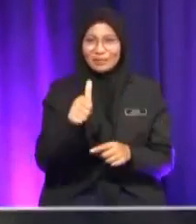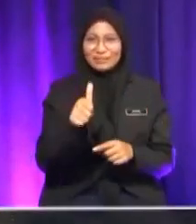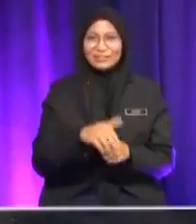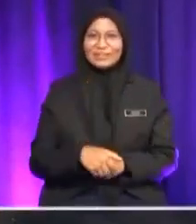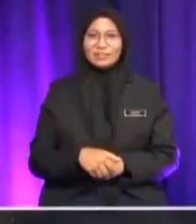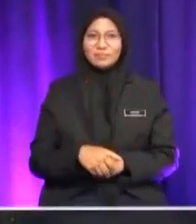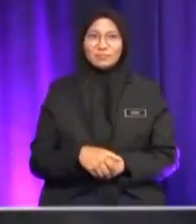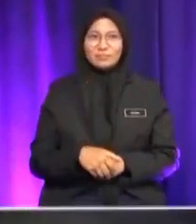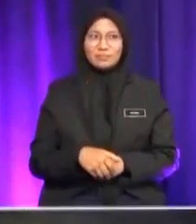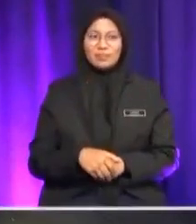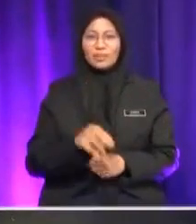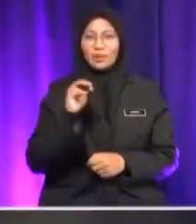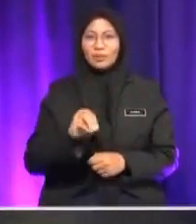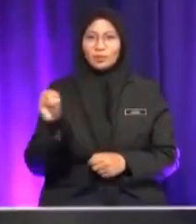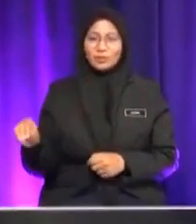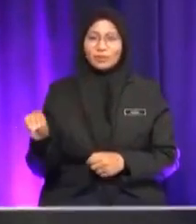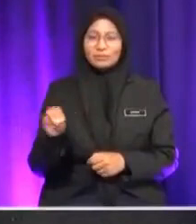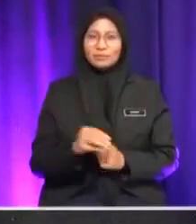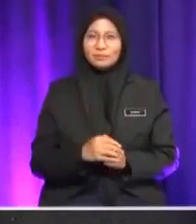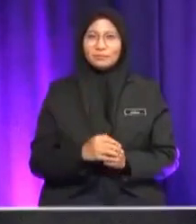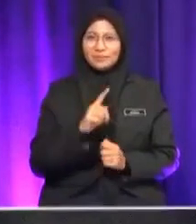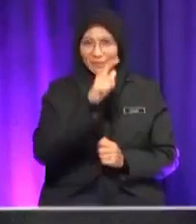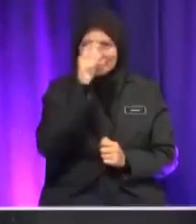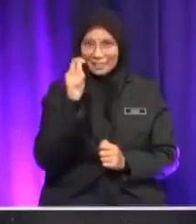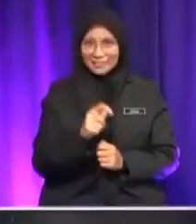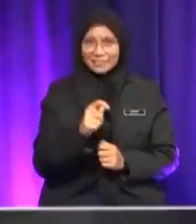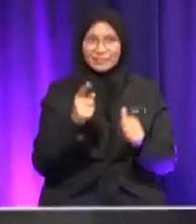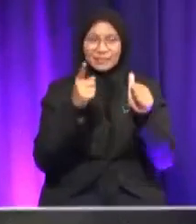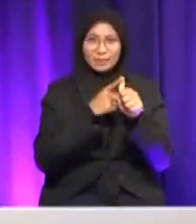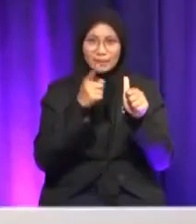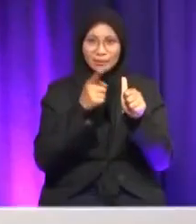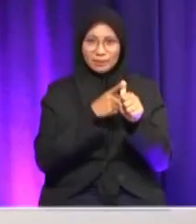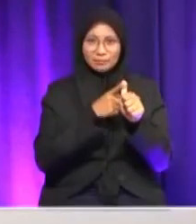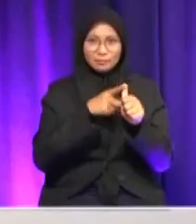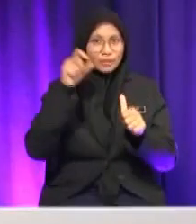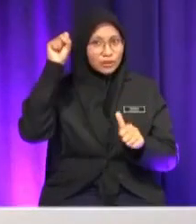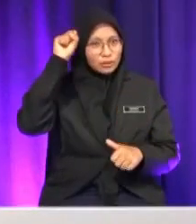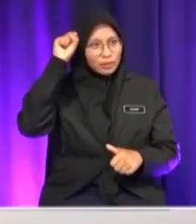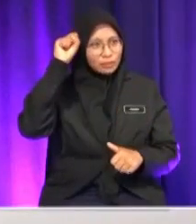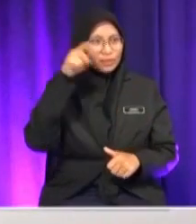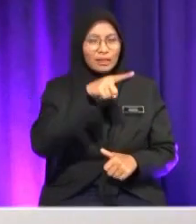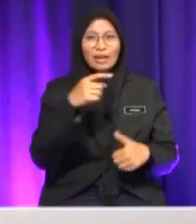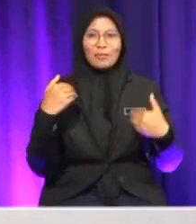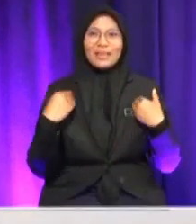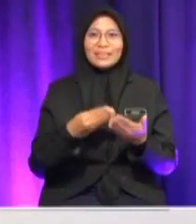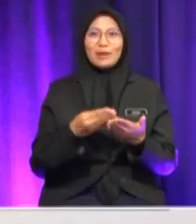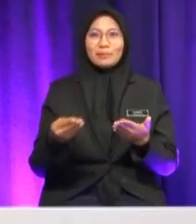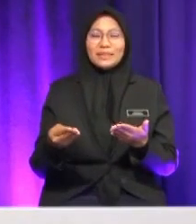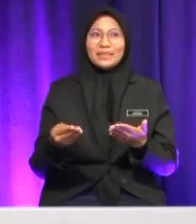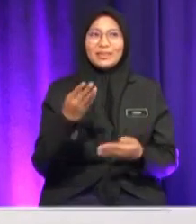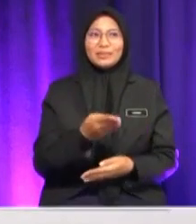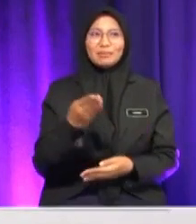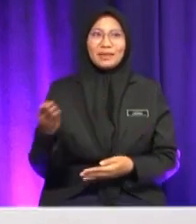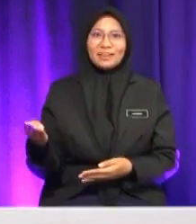kita tanya kepada murid-murid saya. Okey, yang pertama, Shubanu. Shubanu pernah tak membeli mana-mana barang di mana